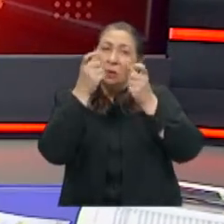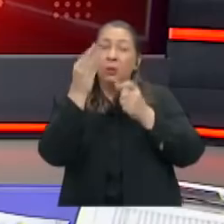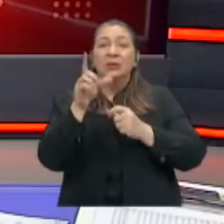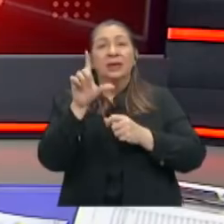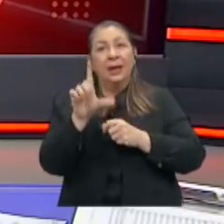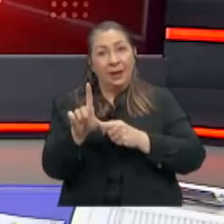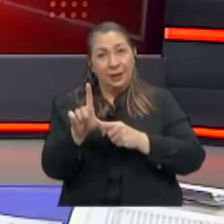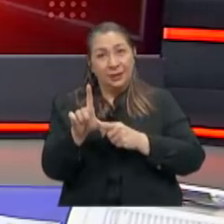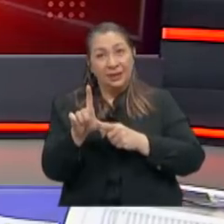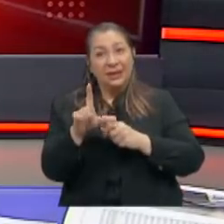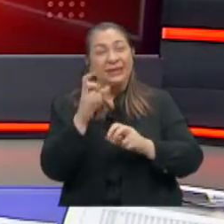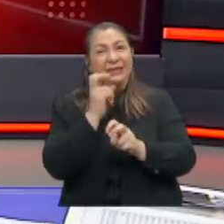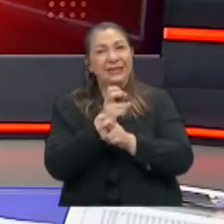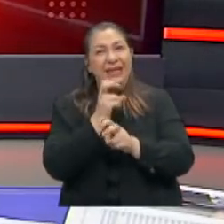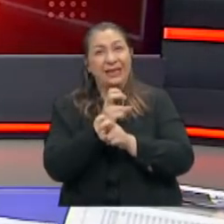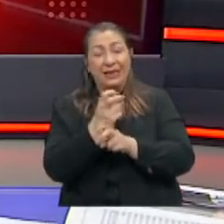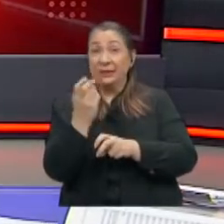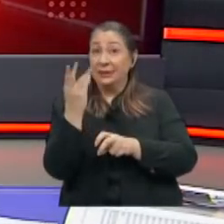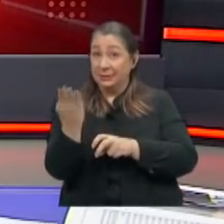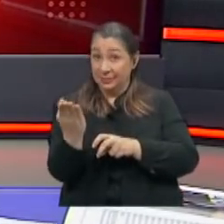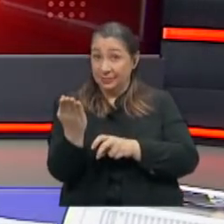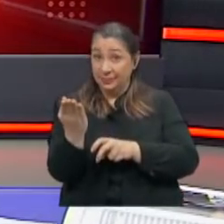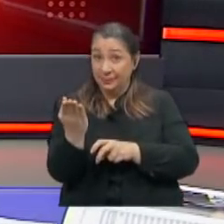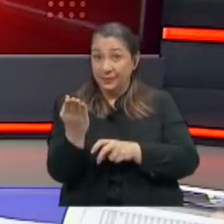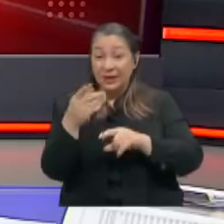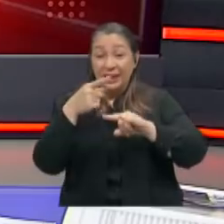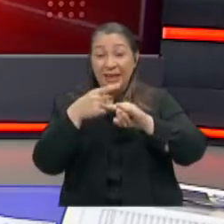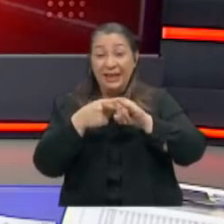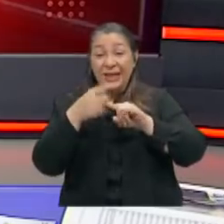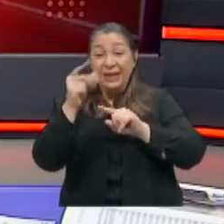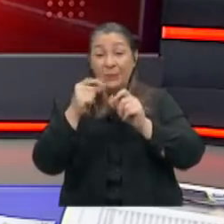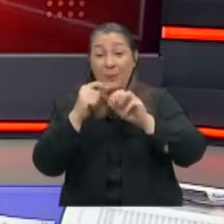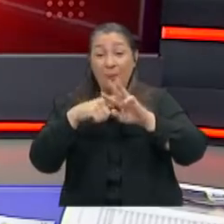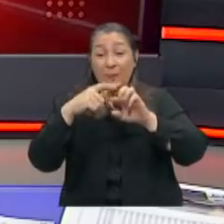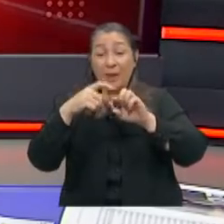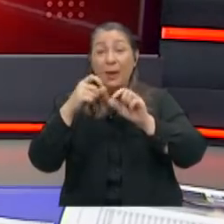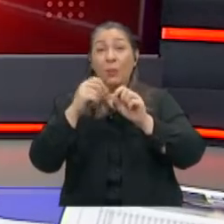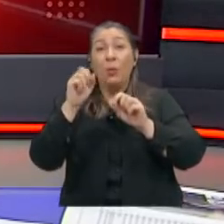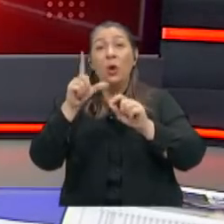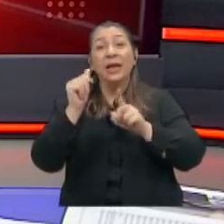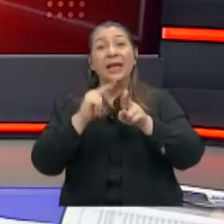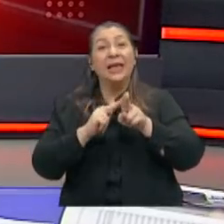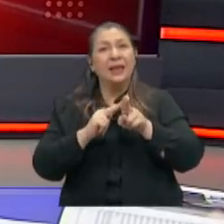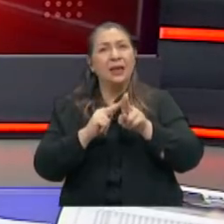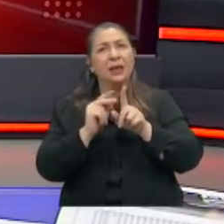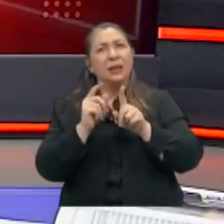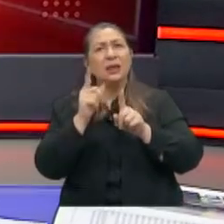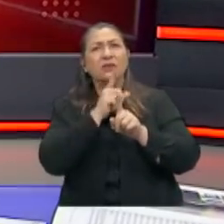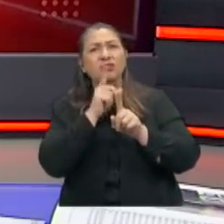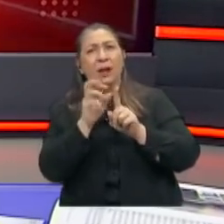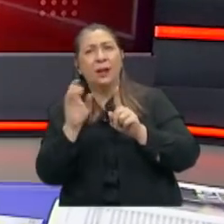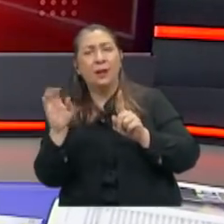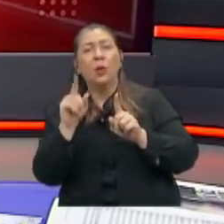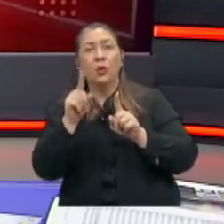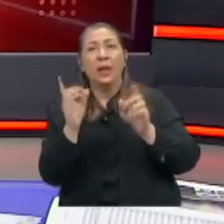gereken risk karşımızdaki hiperbolik discounting'tir. Hiperbolik discounting.